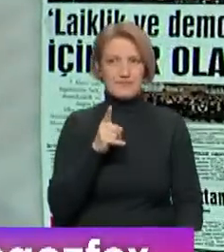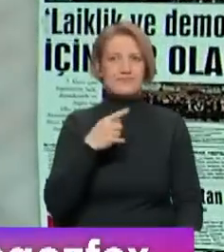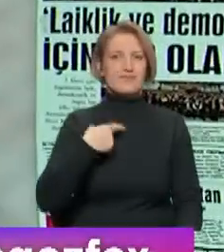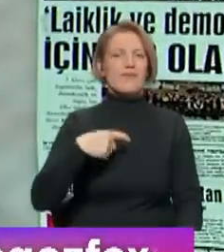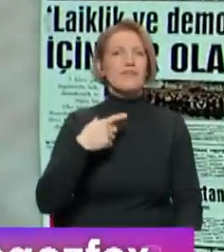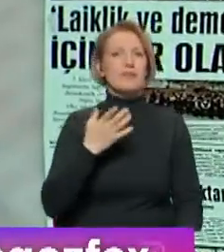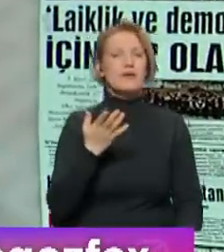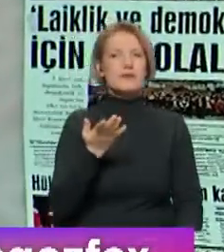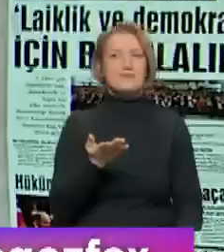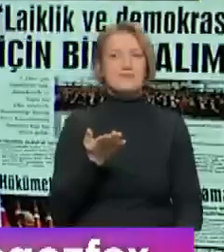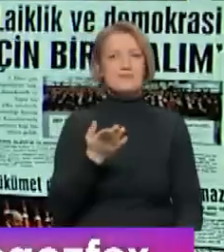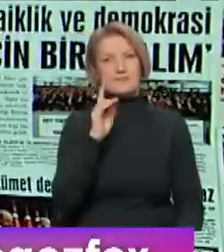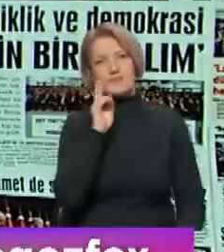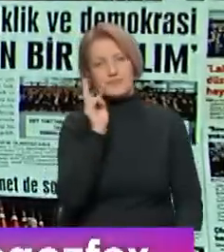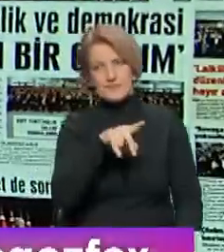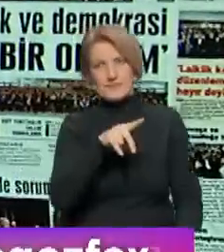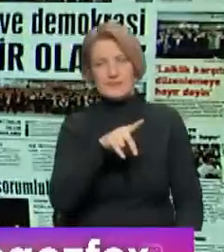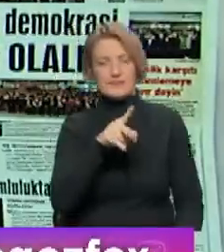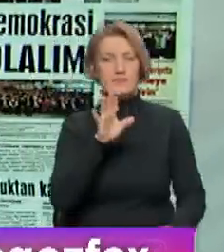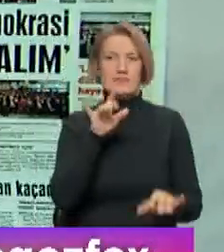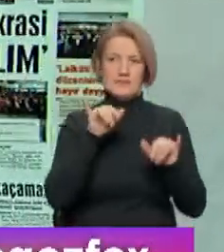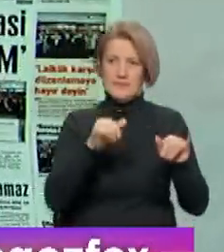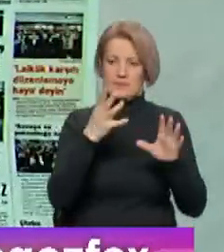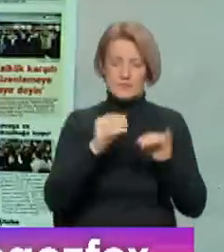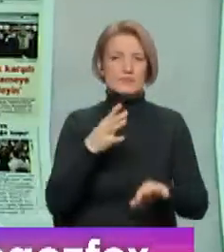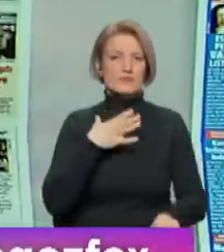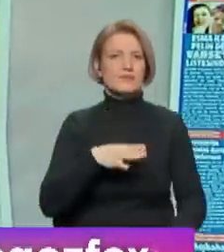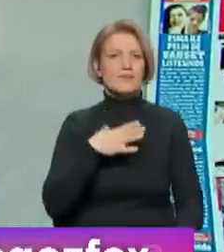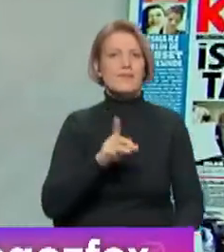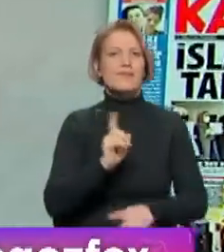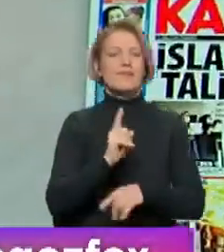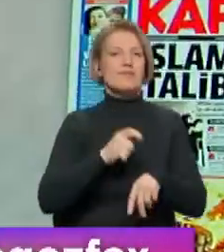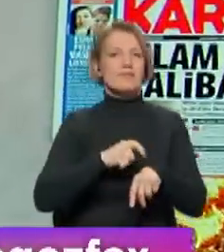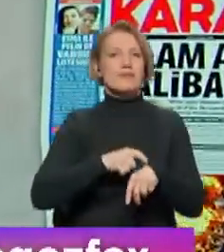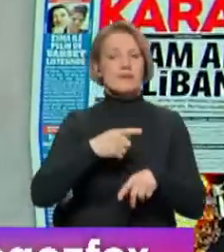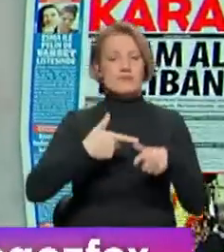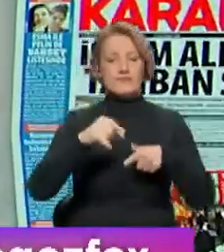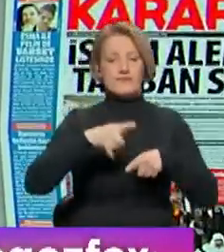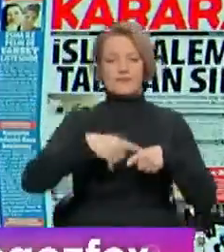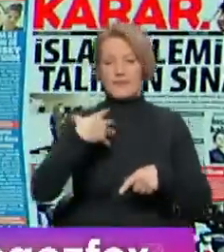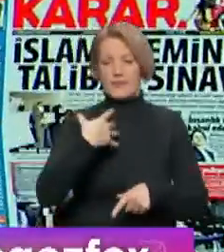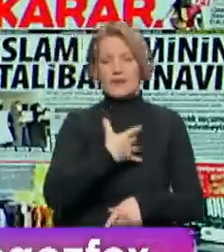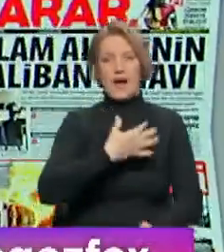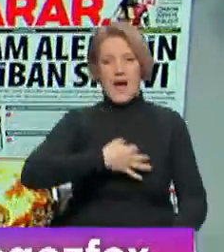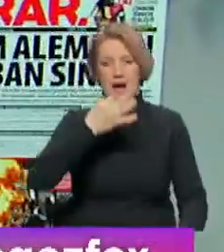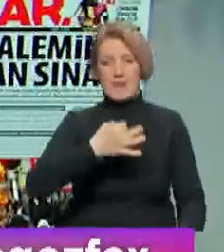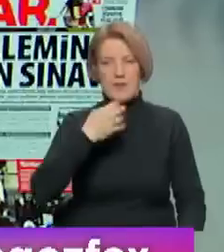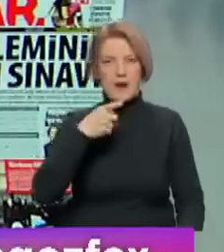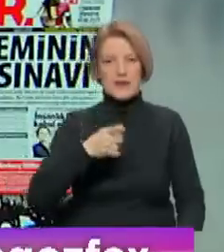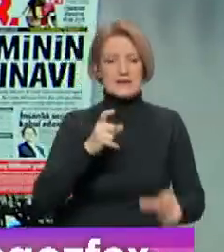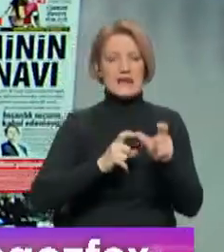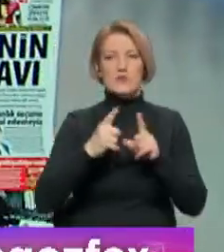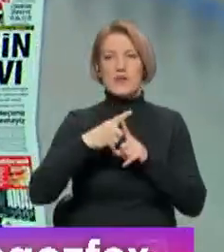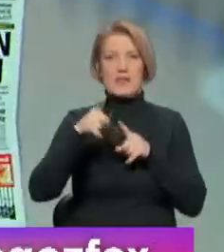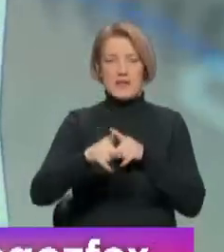özendirici de olsun diye burada söylemek isteriz çalar saatte de hatta Fox ana haber bülteninde Selçuklu ile Fox ana haber